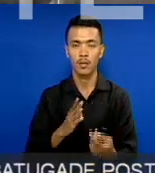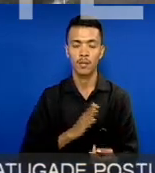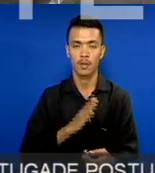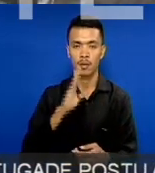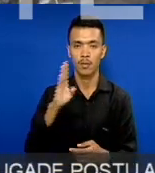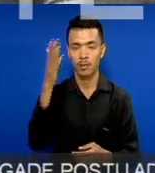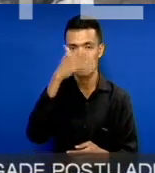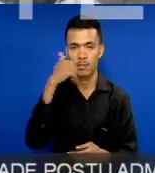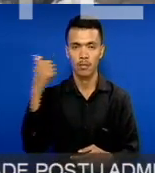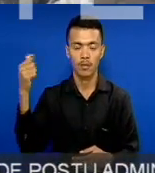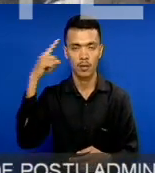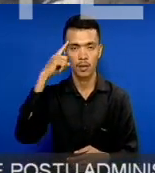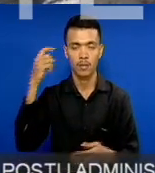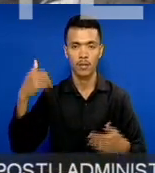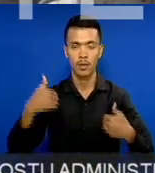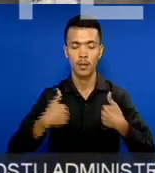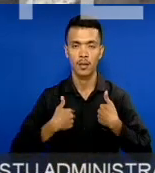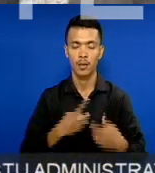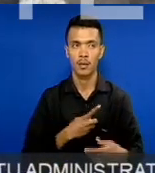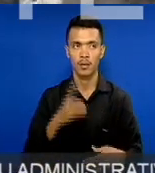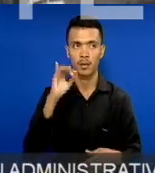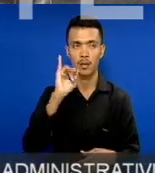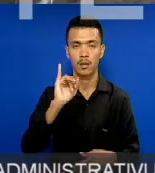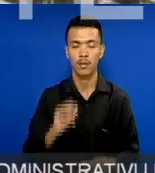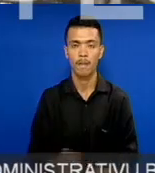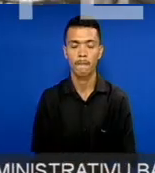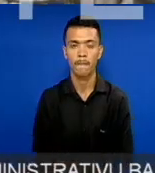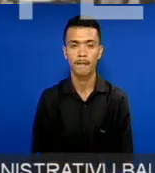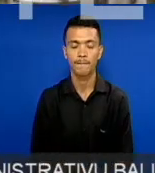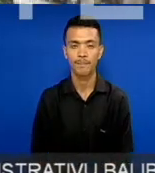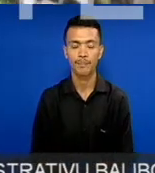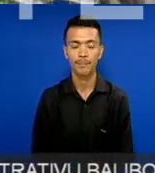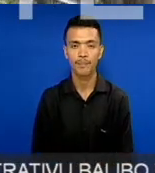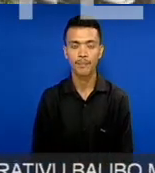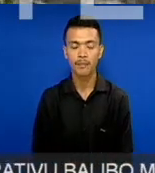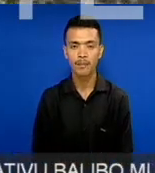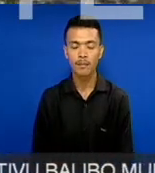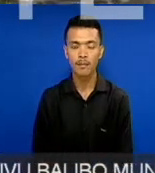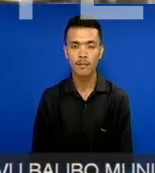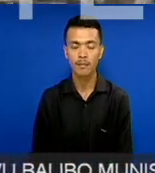ia hela capital dele. Russi fronteira Bobonaro, Humberto dos Santos, Artatel.